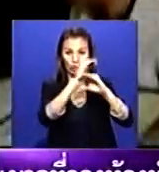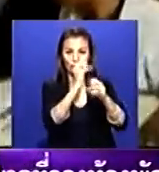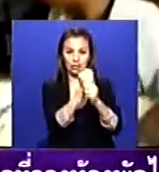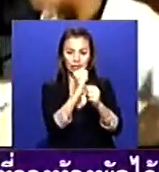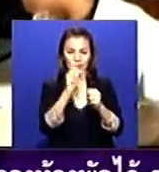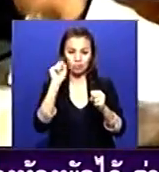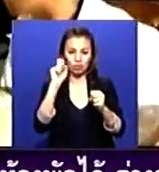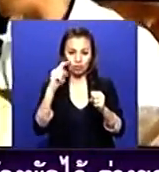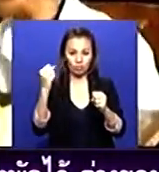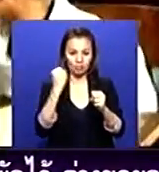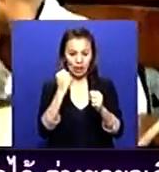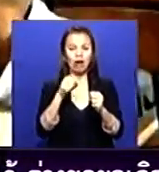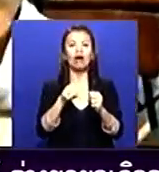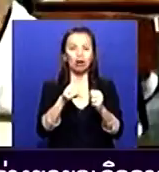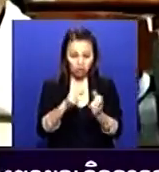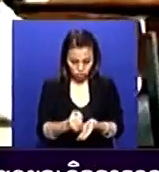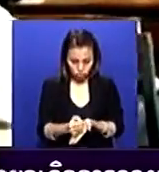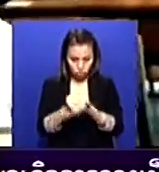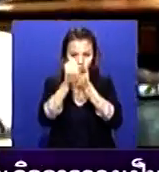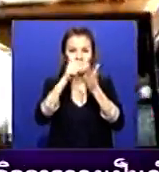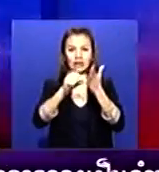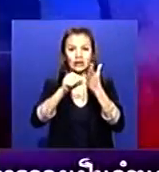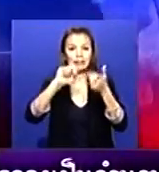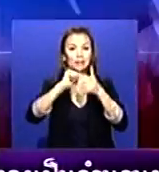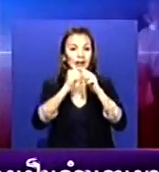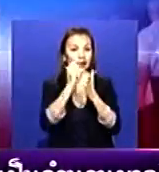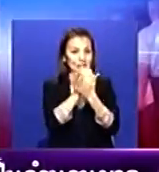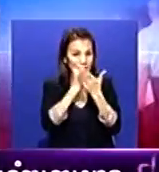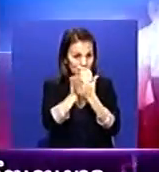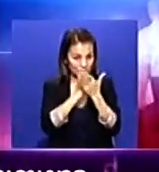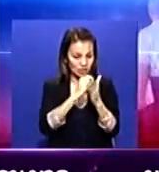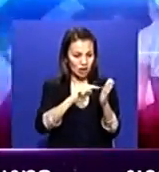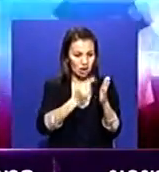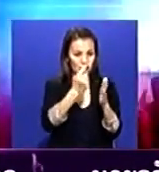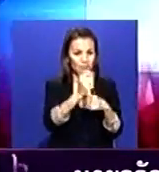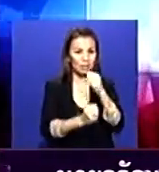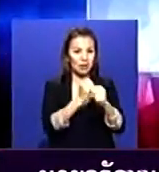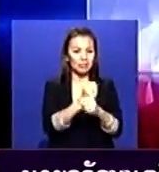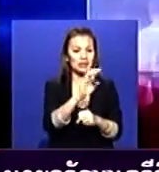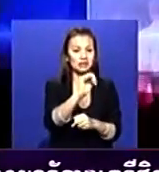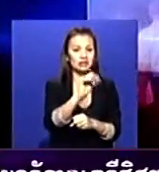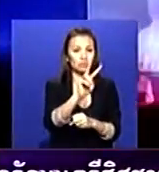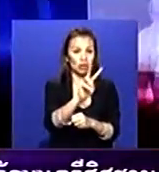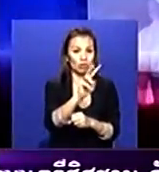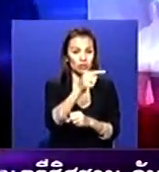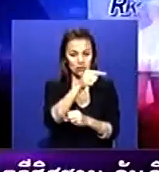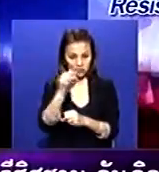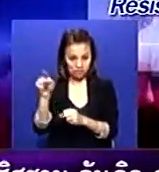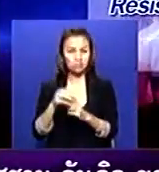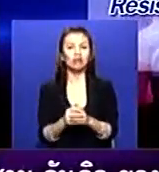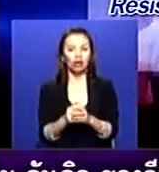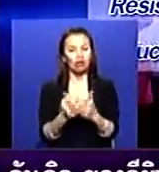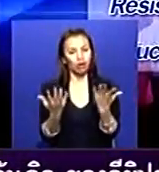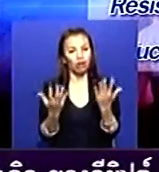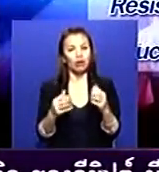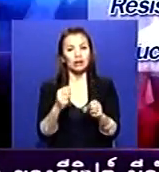แผ่นดินเอาชนะยาเสพติดอย่างยั่งยืนดำเนินงานมาตั้งแต่ปี2542เป็นการบูรณาการร่วมกัน